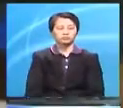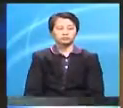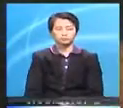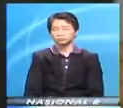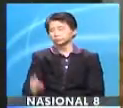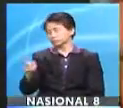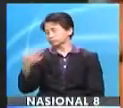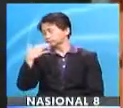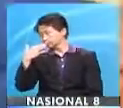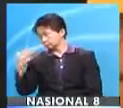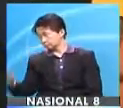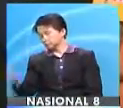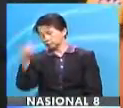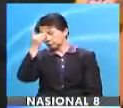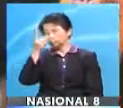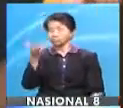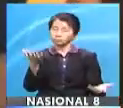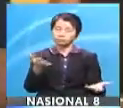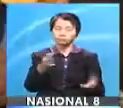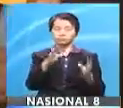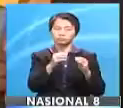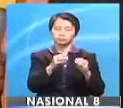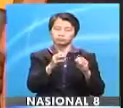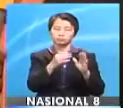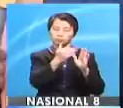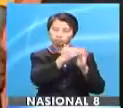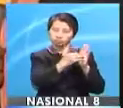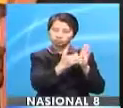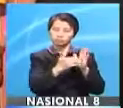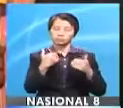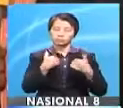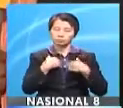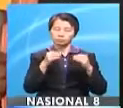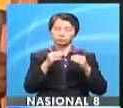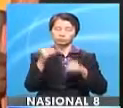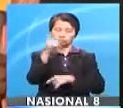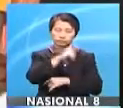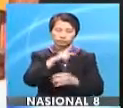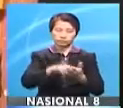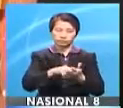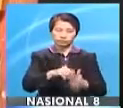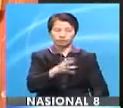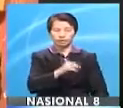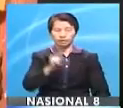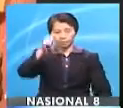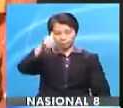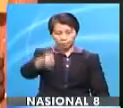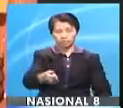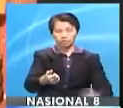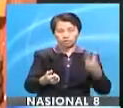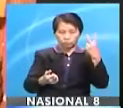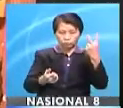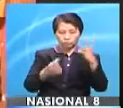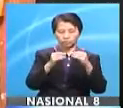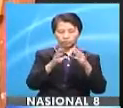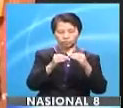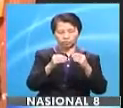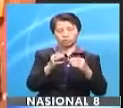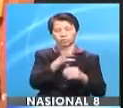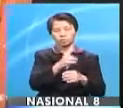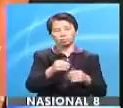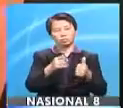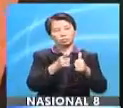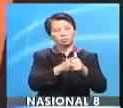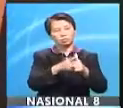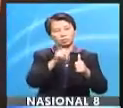Baik, terima kasih Datuk. Begitulah intipati mesyuarat ADMM yang diadakan pada hari ini. Dan pada keesokan hari, dua lagi mesyuarat akan diadakan